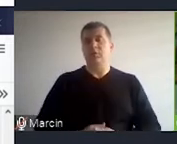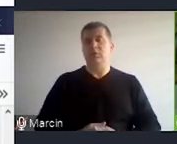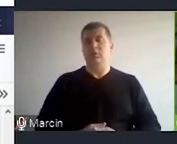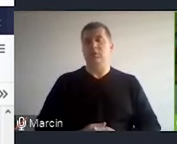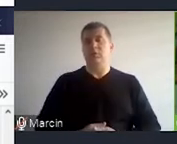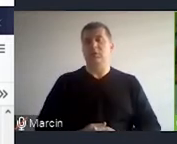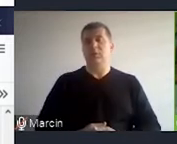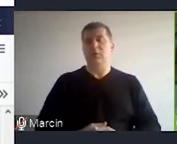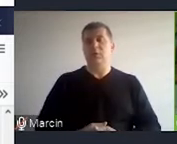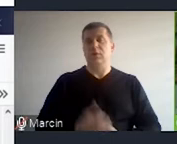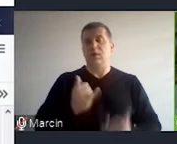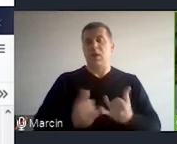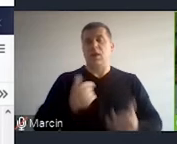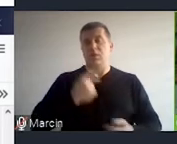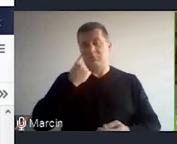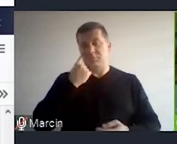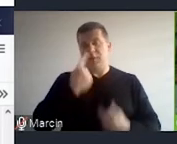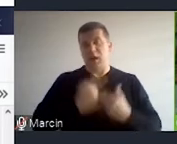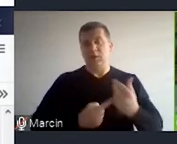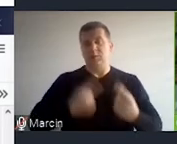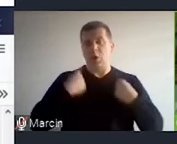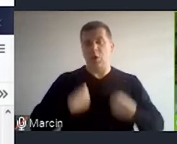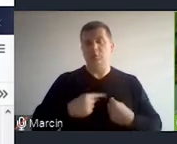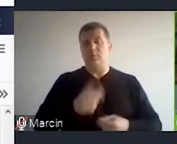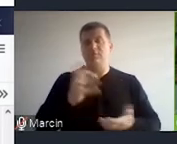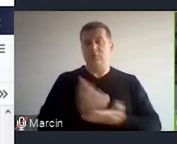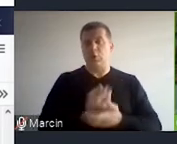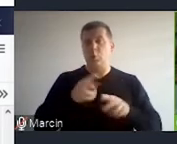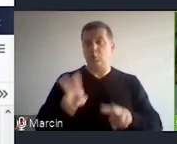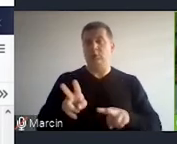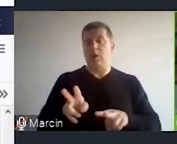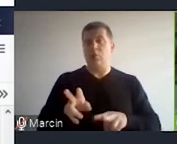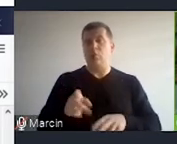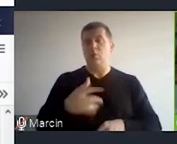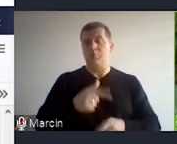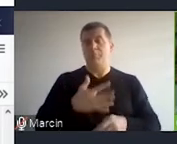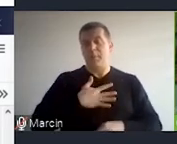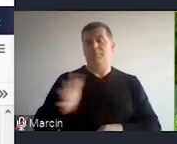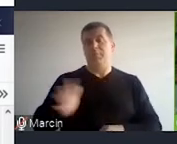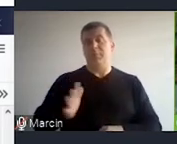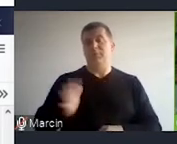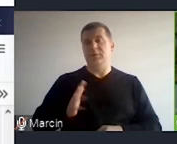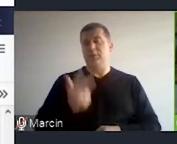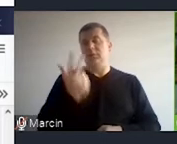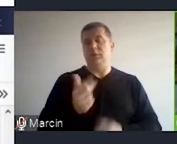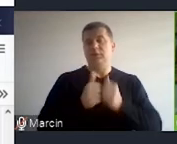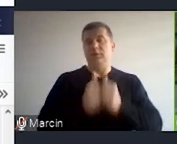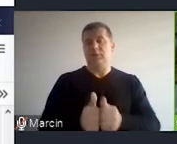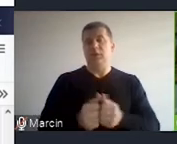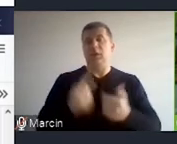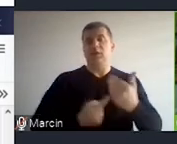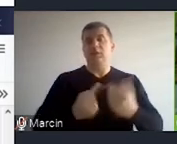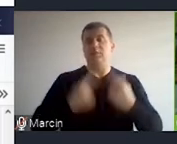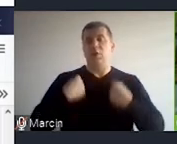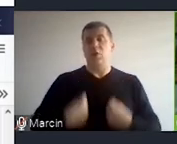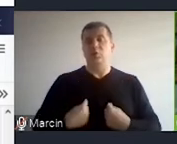ja wezmę pod uwagę liczbę osób, które wzięły udział, to jestem bezpieczny. Do trzeciego zadania liczba